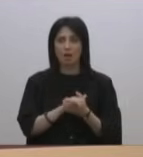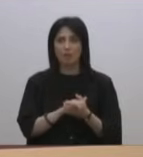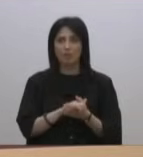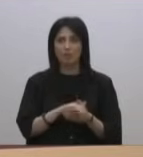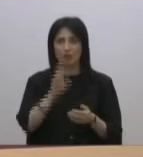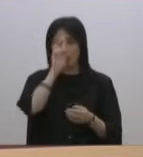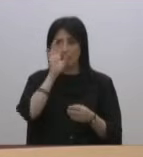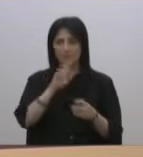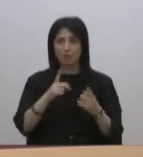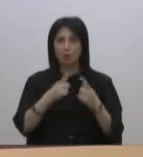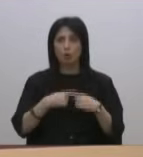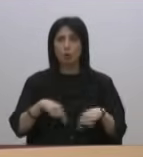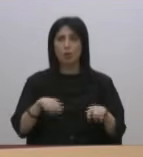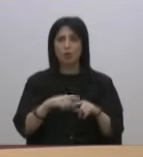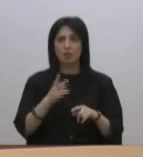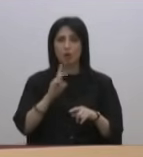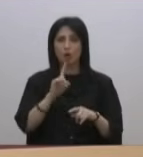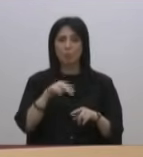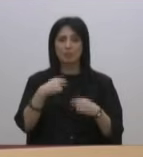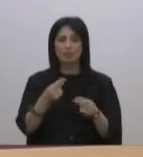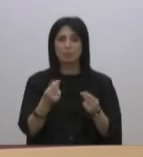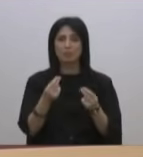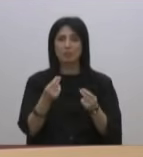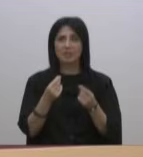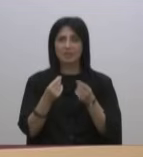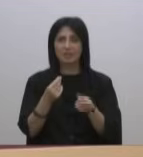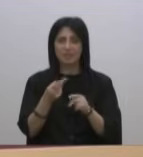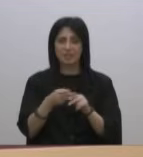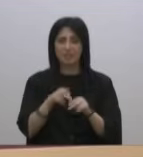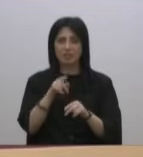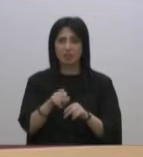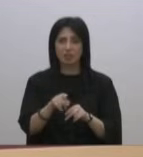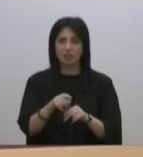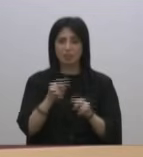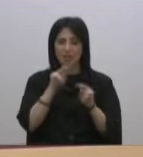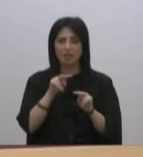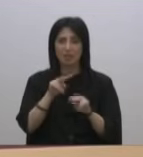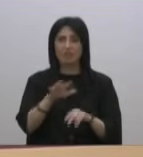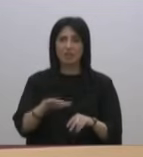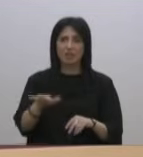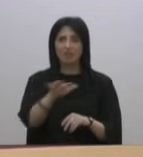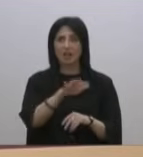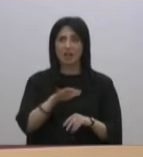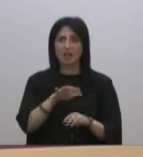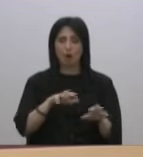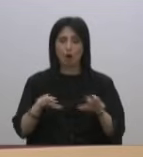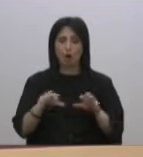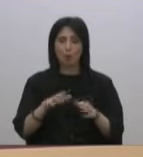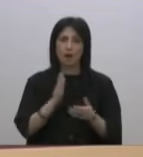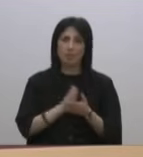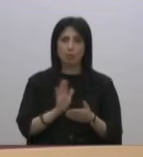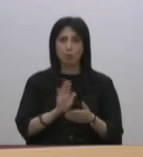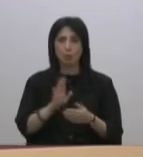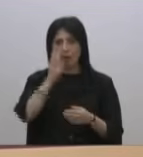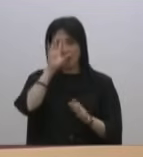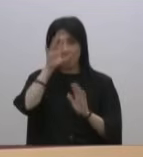კონკრეტულ არასამთავრობო ორგანიზაციას რომ მისცემს ფინანსებს იმისათვის, რომ დააკვირდეს ქვეყანაში კორუფცია არსებობს თუ